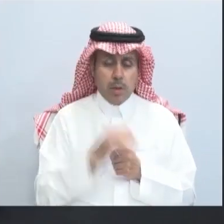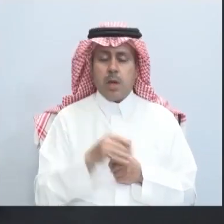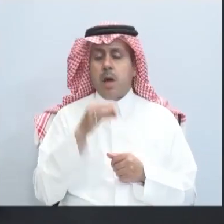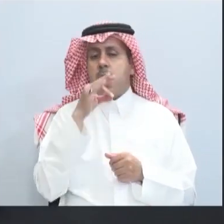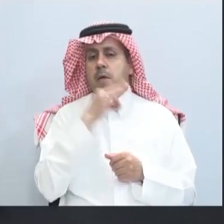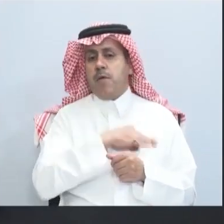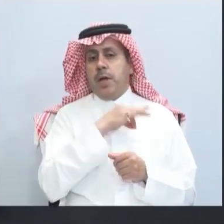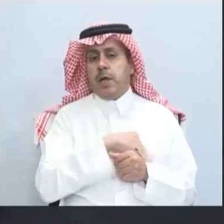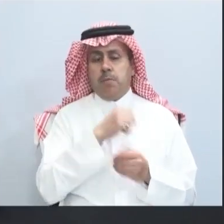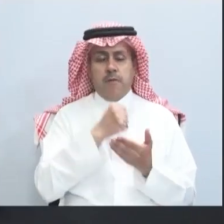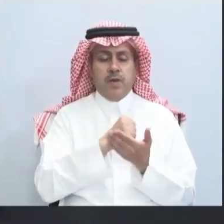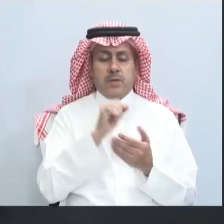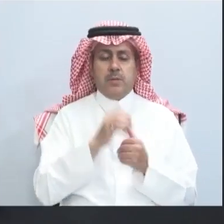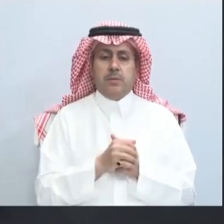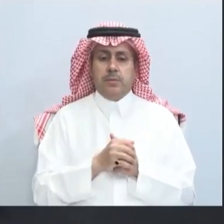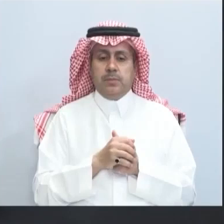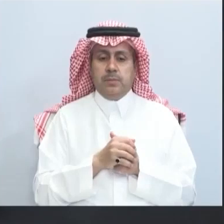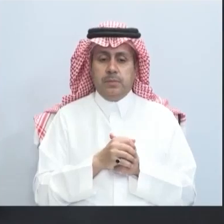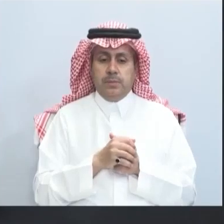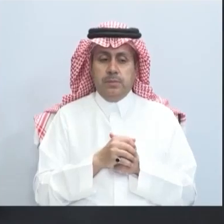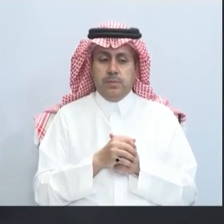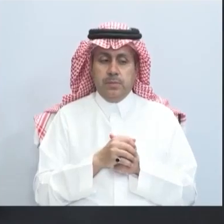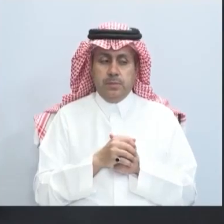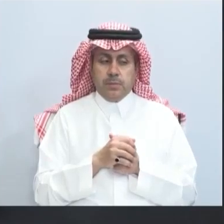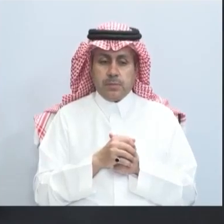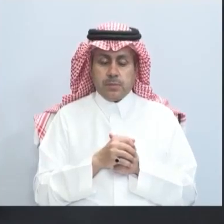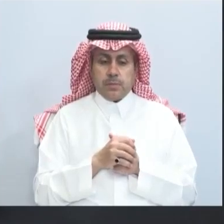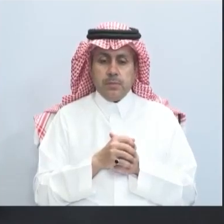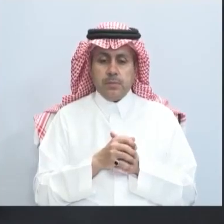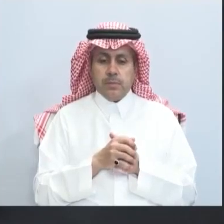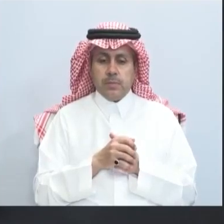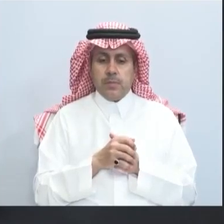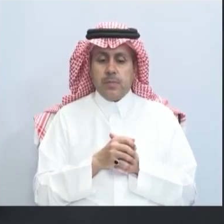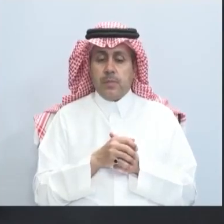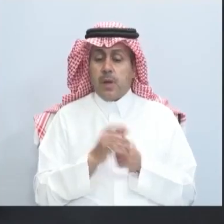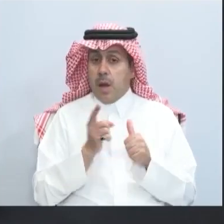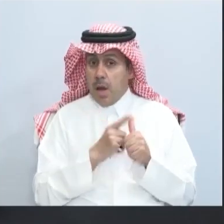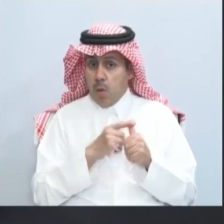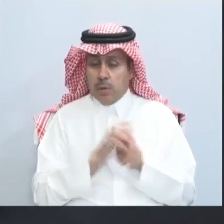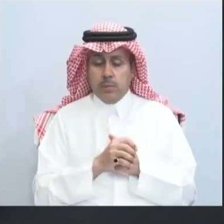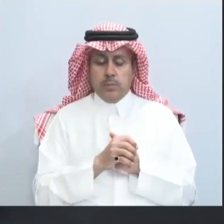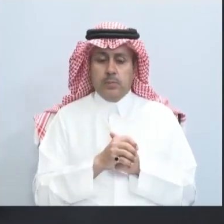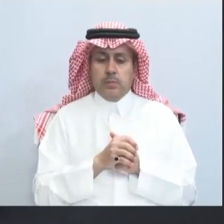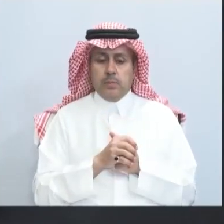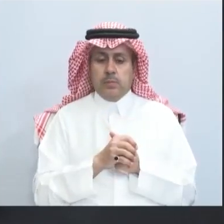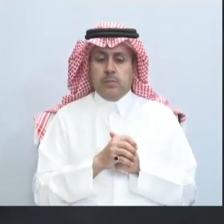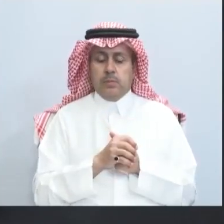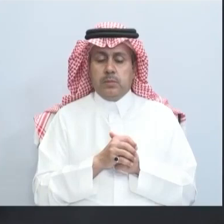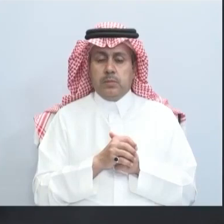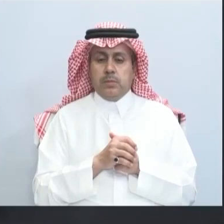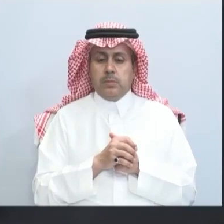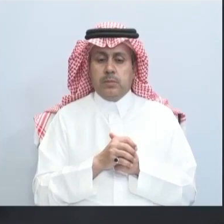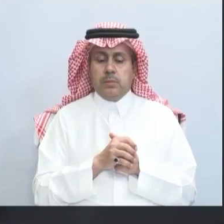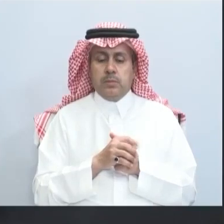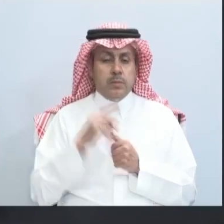اليوم فيها حكمه من النسخ وضربنا لكل واحد منها مثالا ما هو الامر الاول قلنا ماذا يكون الحكمه من النسخ الامر